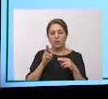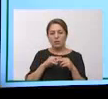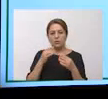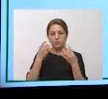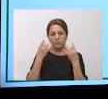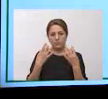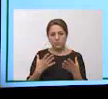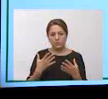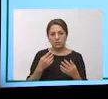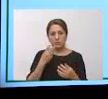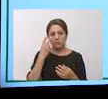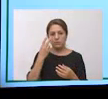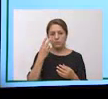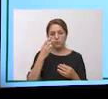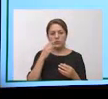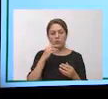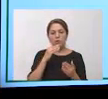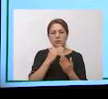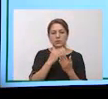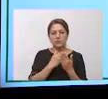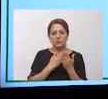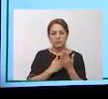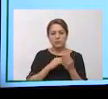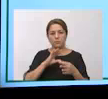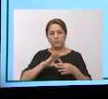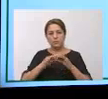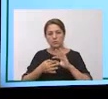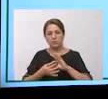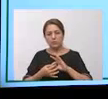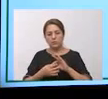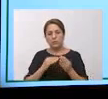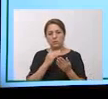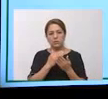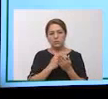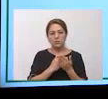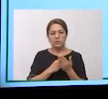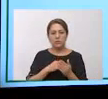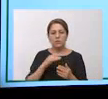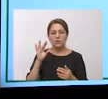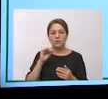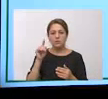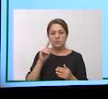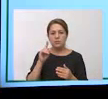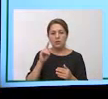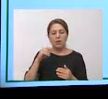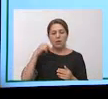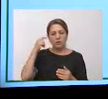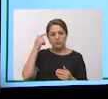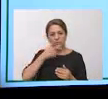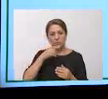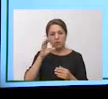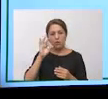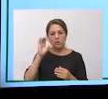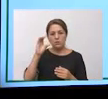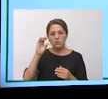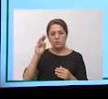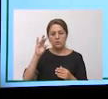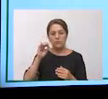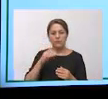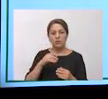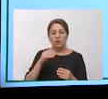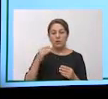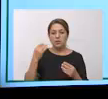нераспространенное двусоставное предложение, состоящее из грамматической основы. «Искусство – зеркало